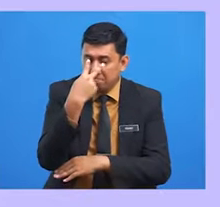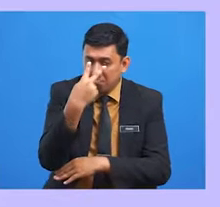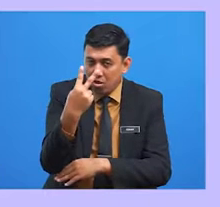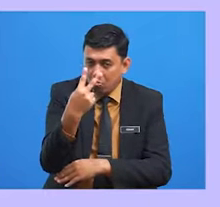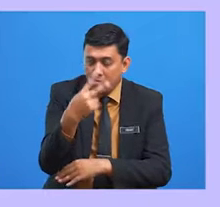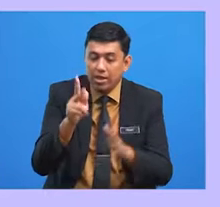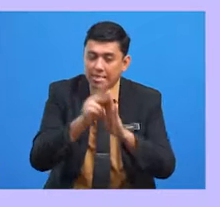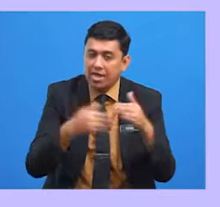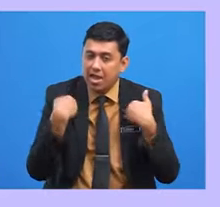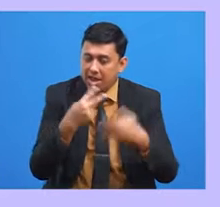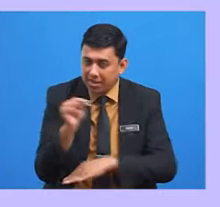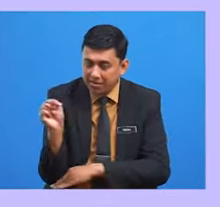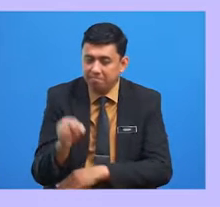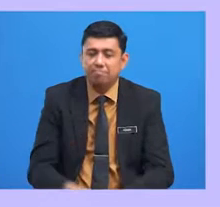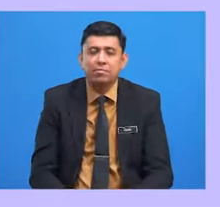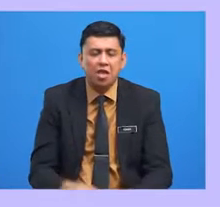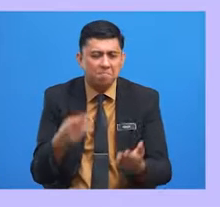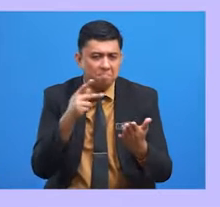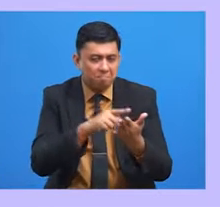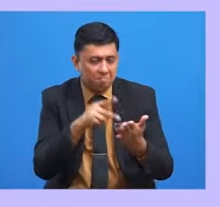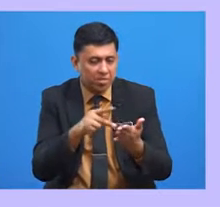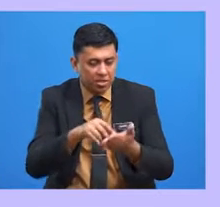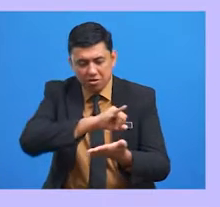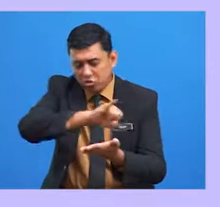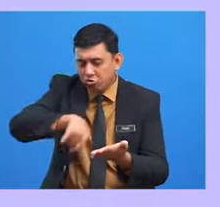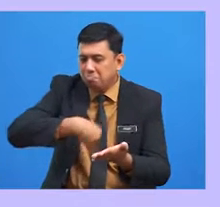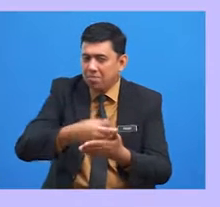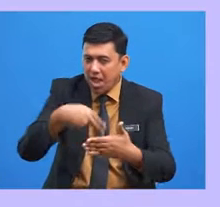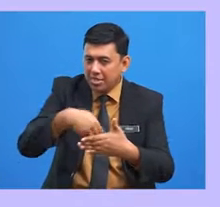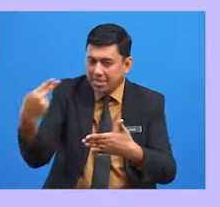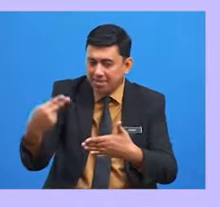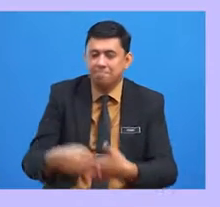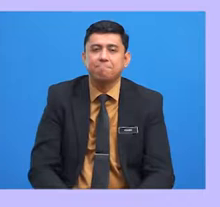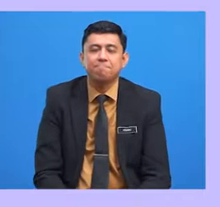paparan skrin ini. Kemudian, kita menghitung jumlah hasil.